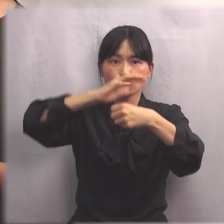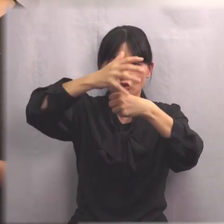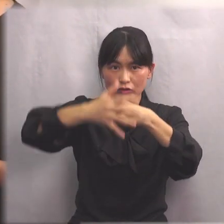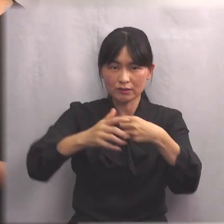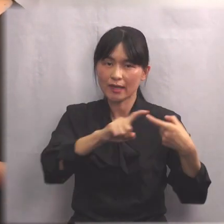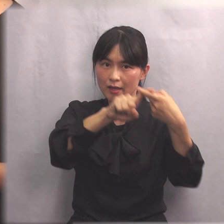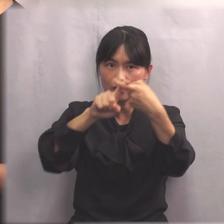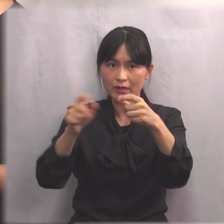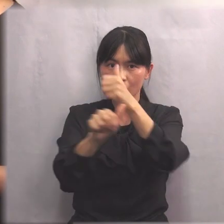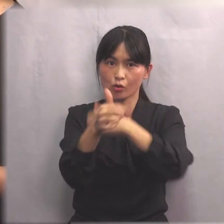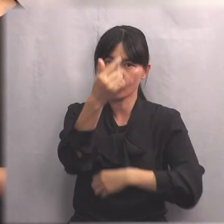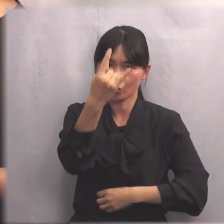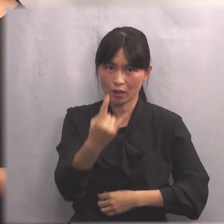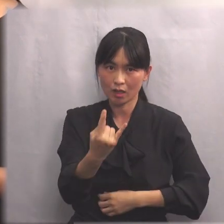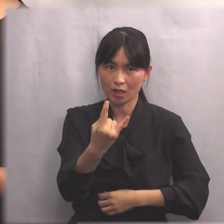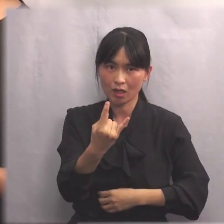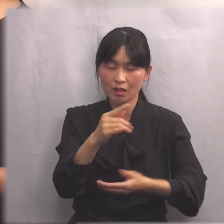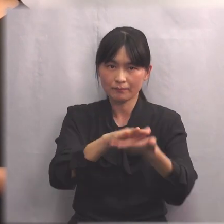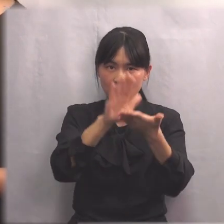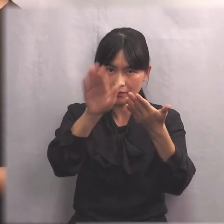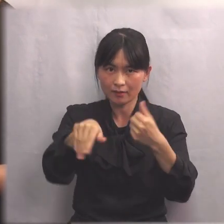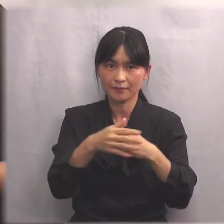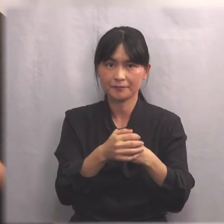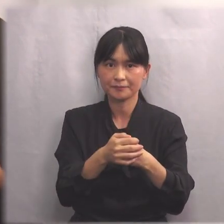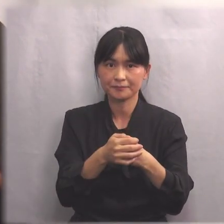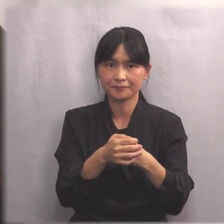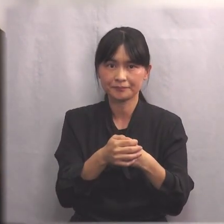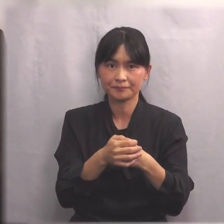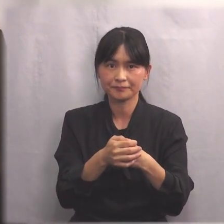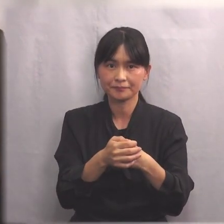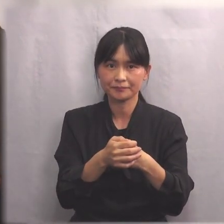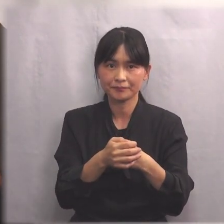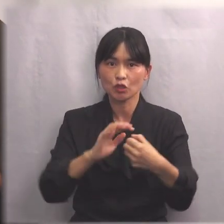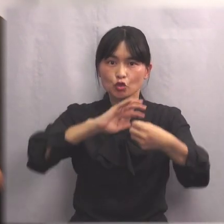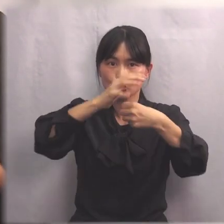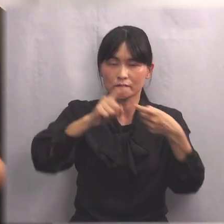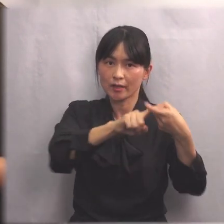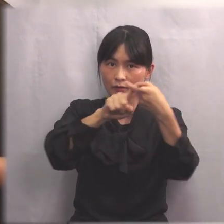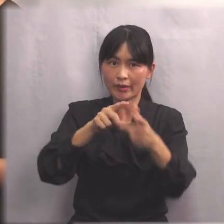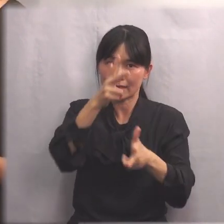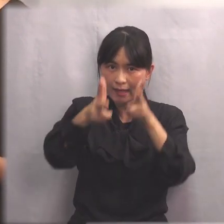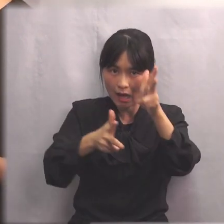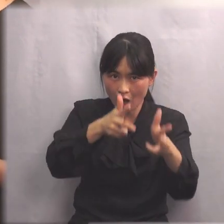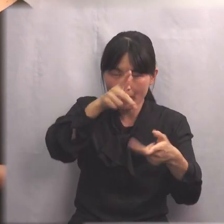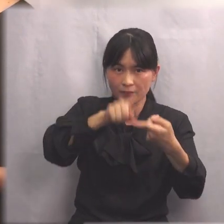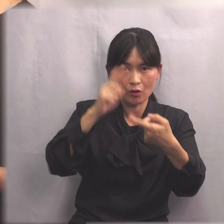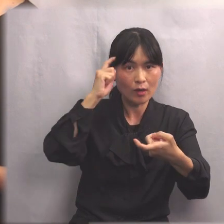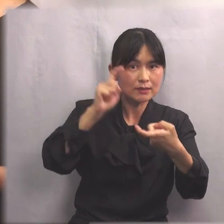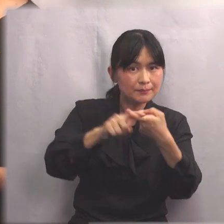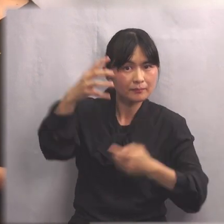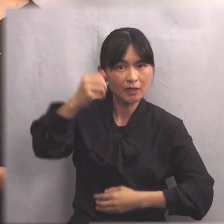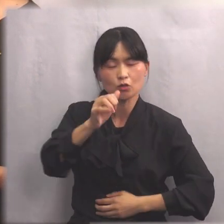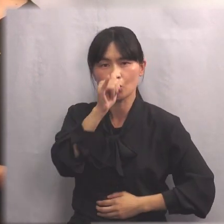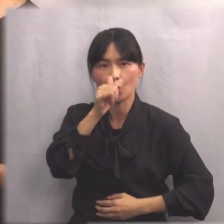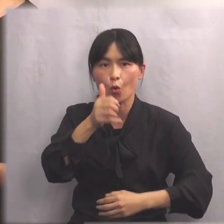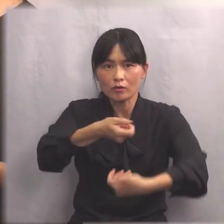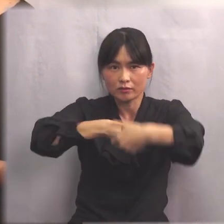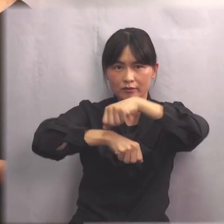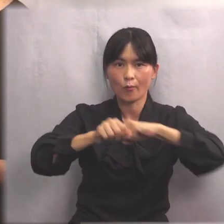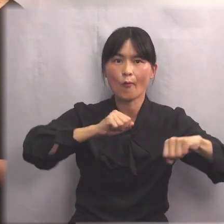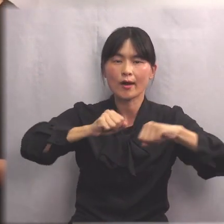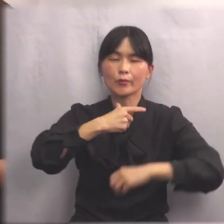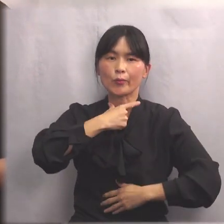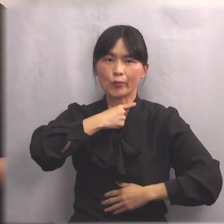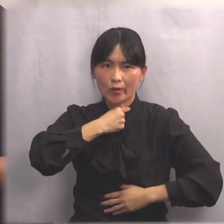이건 과제별 위원회라고 말씀을 드릴 수 있겠죠. 국제연대 사업에 관심을 가지고 있고 적극적인 활동 의사를